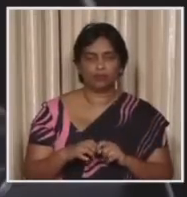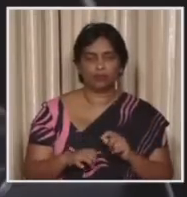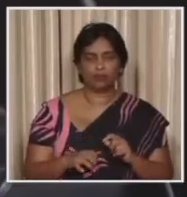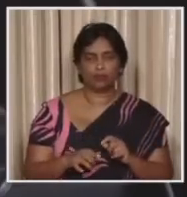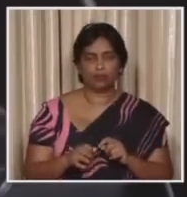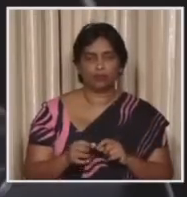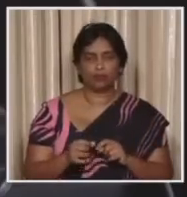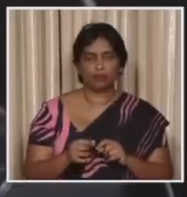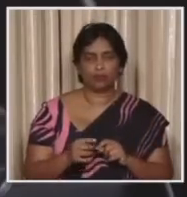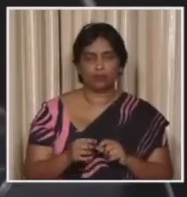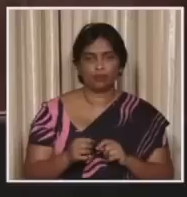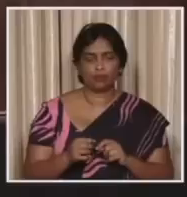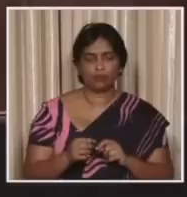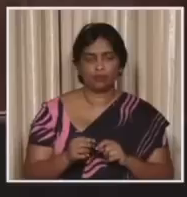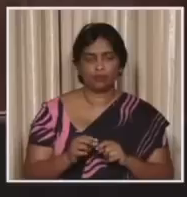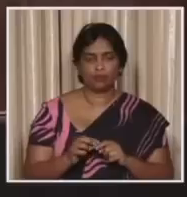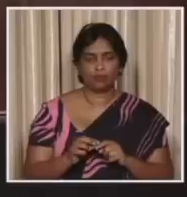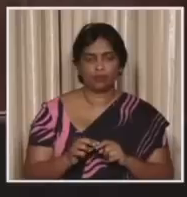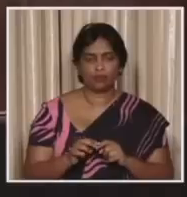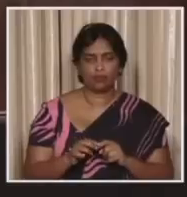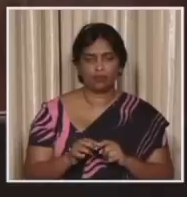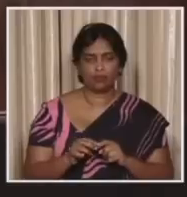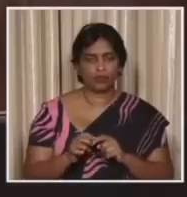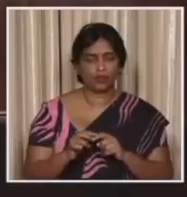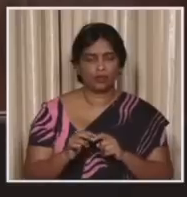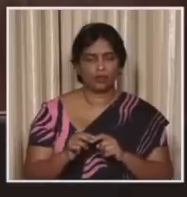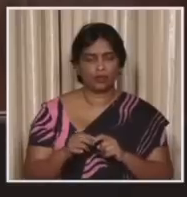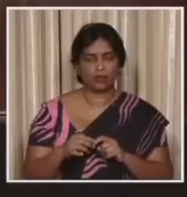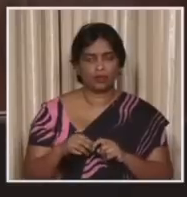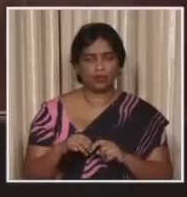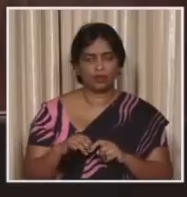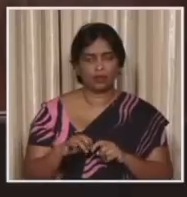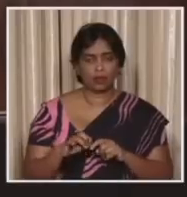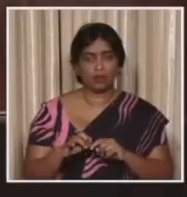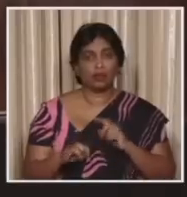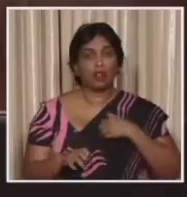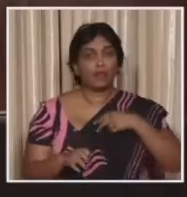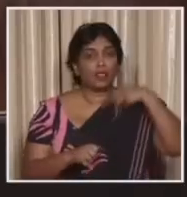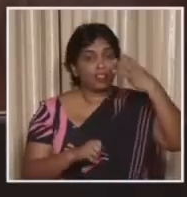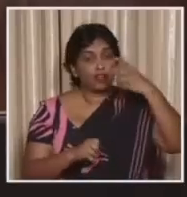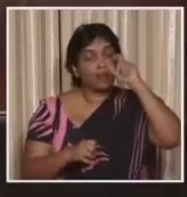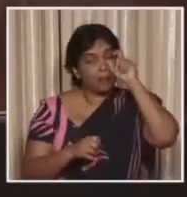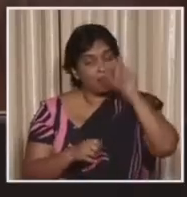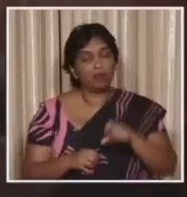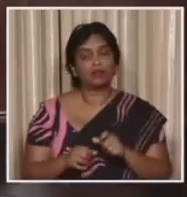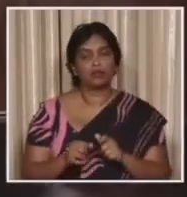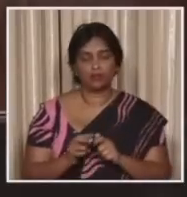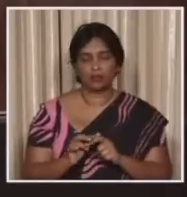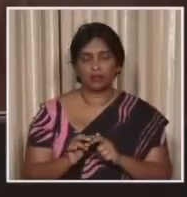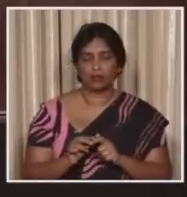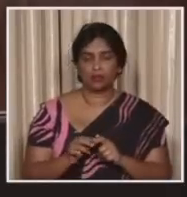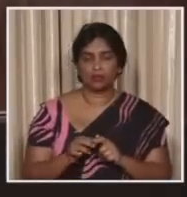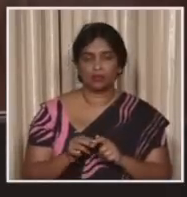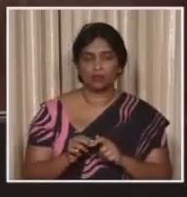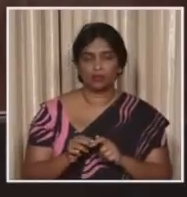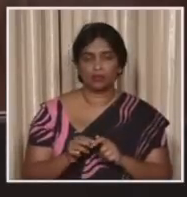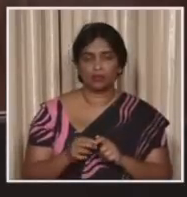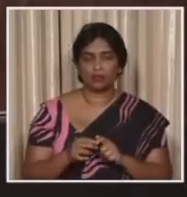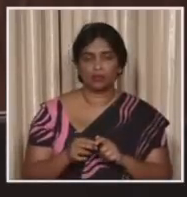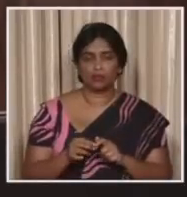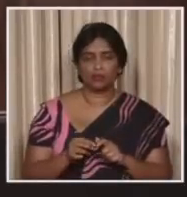කිරේල මැතුමා. වාර්තාවේ තියෙනවා. හොඳයි. අපි මේක 13ක් බැලුවා. එමෙතුමා පැහැදිලි කරා. ගරු කතා ගරු නියෝජක